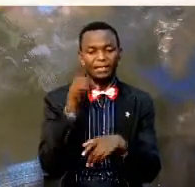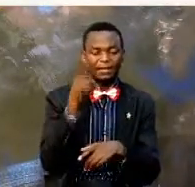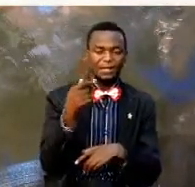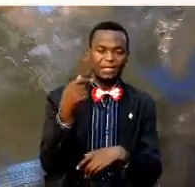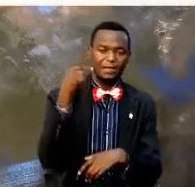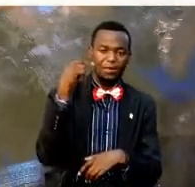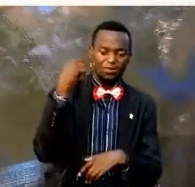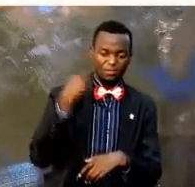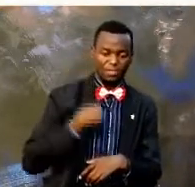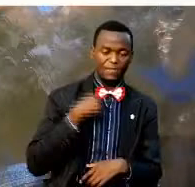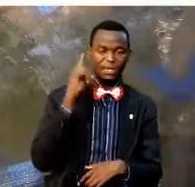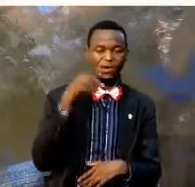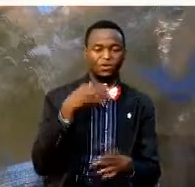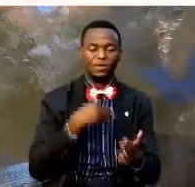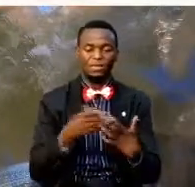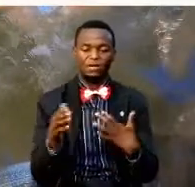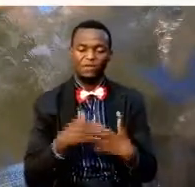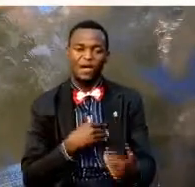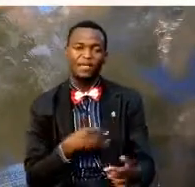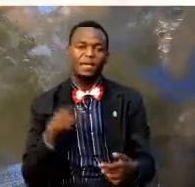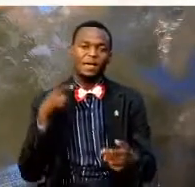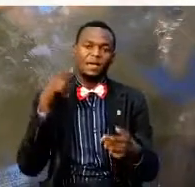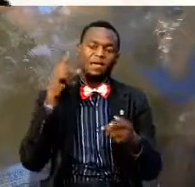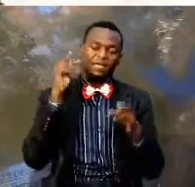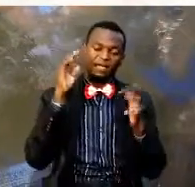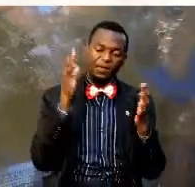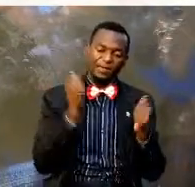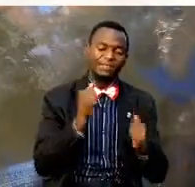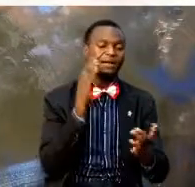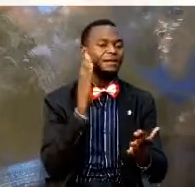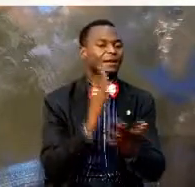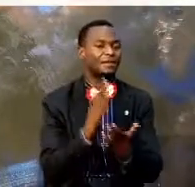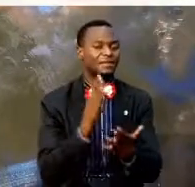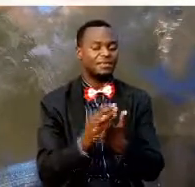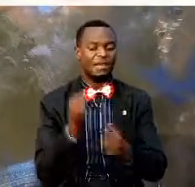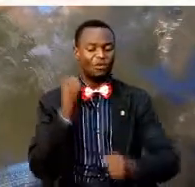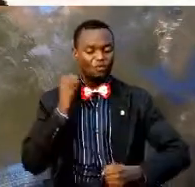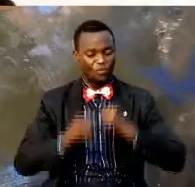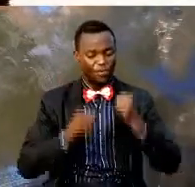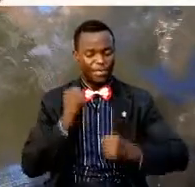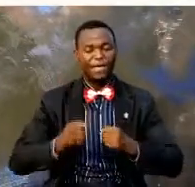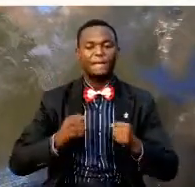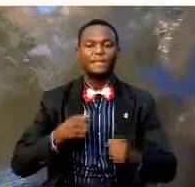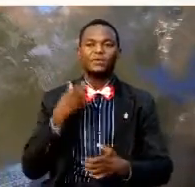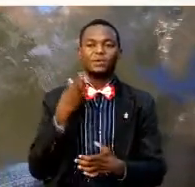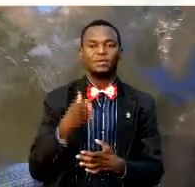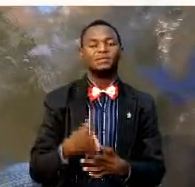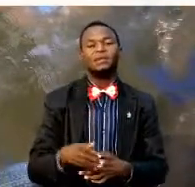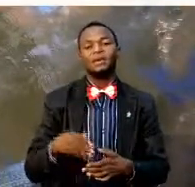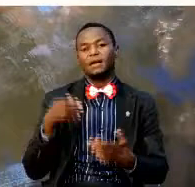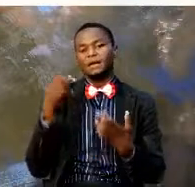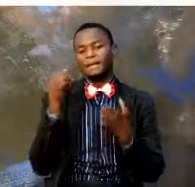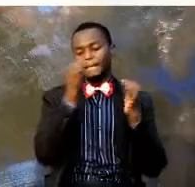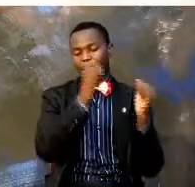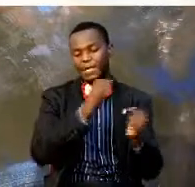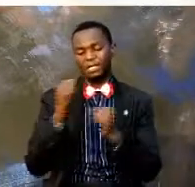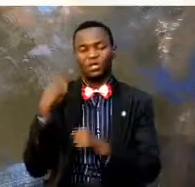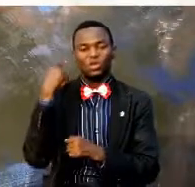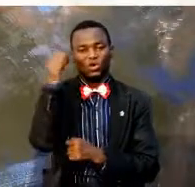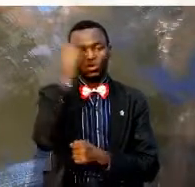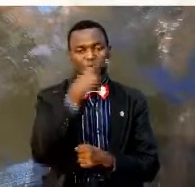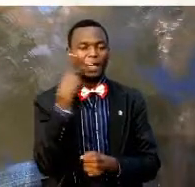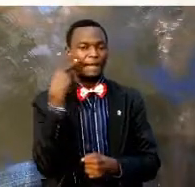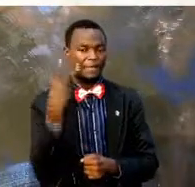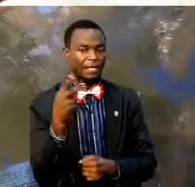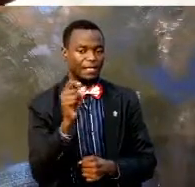mimi tunaweza kufanya, na inawezekana kabisa kupiga mbio hizo. Biblia inasema maneno haya. Matendo 2